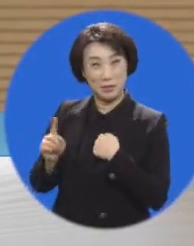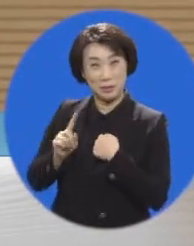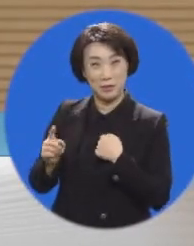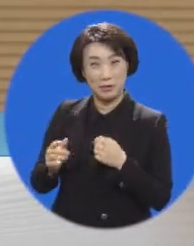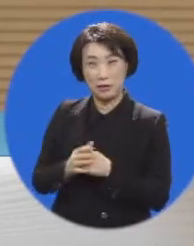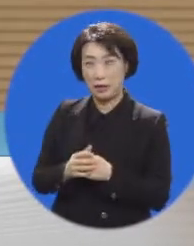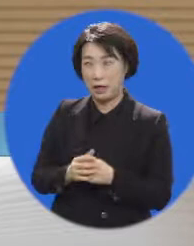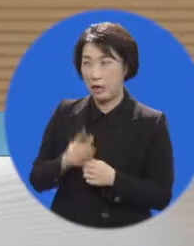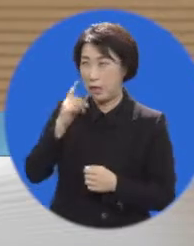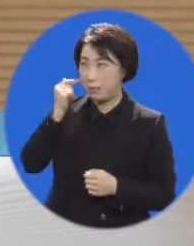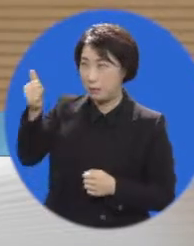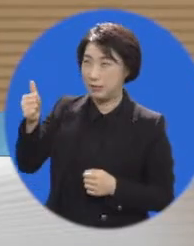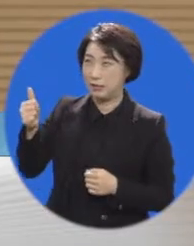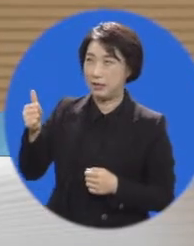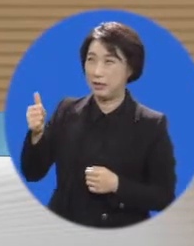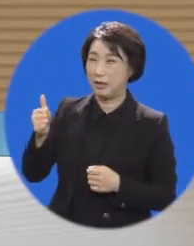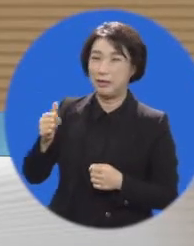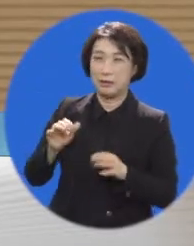아버지께서